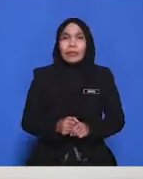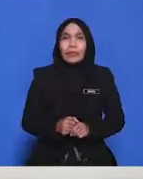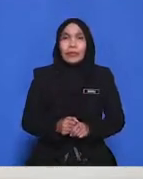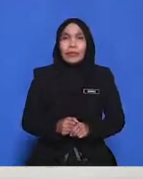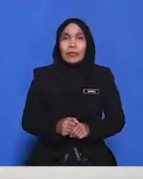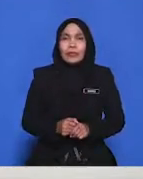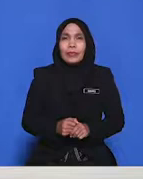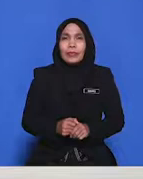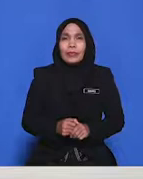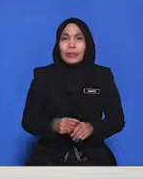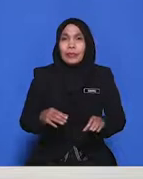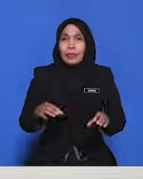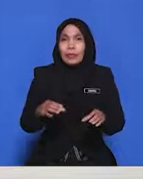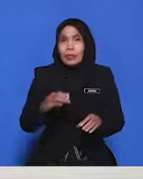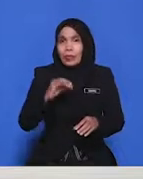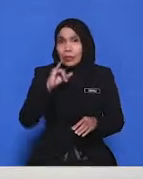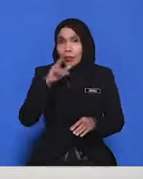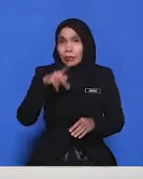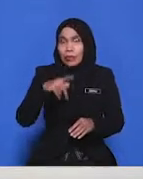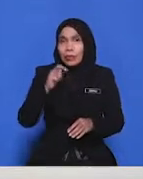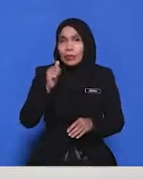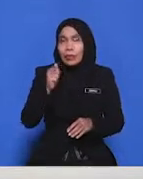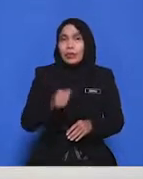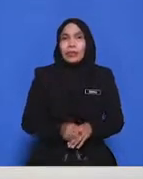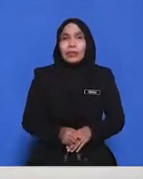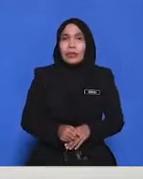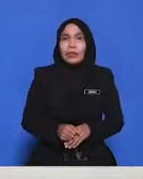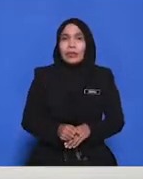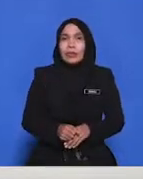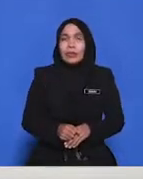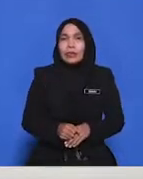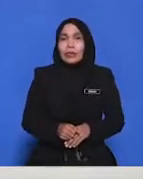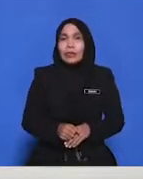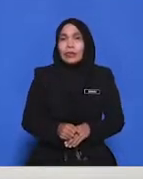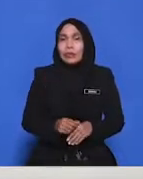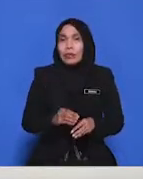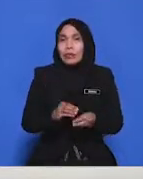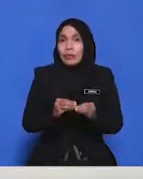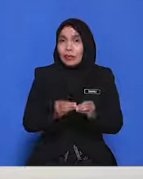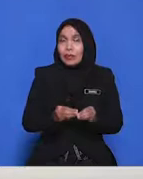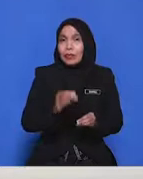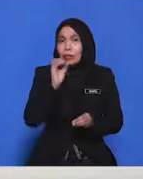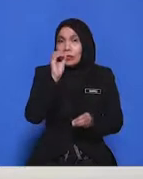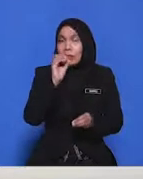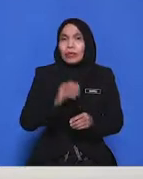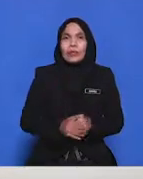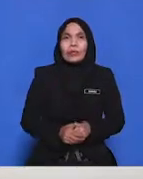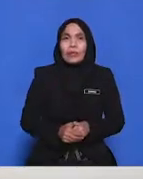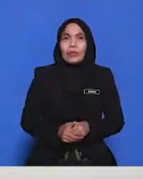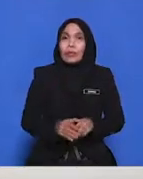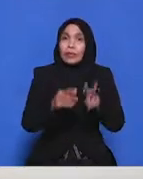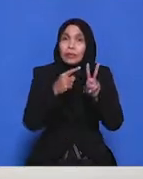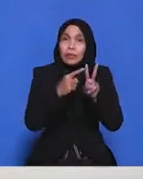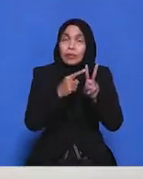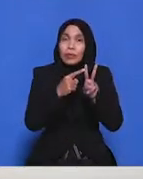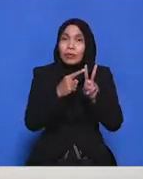angka sifar, seterusnya menghasilkan formula integrations and equations. Al-Battani